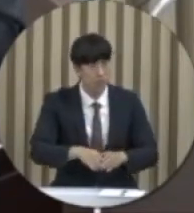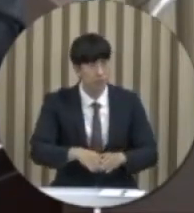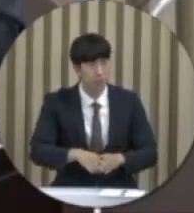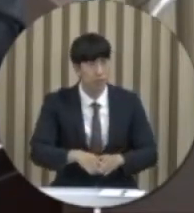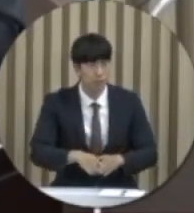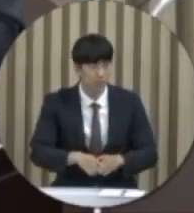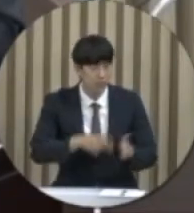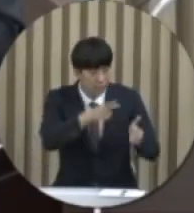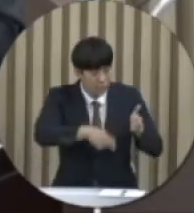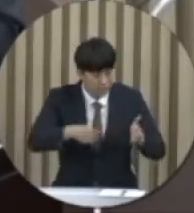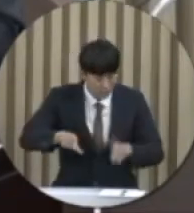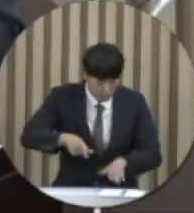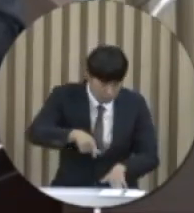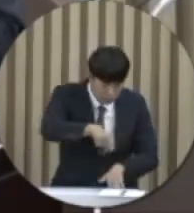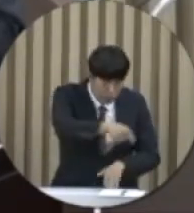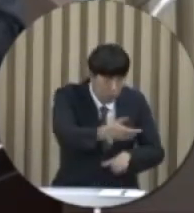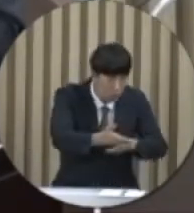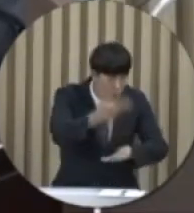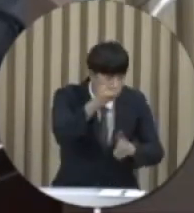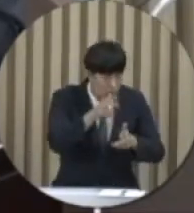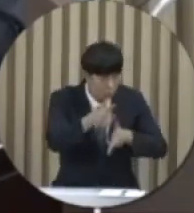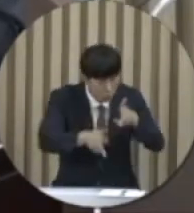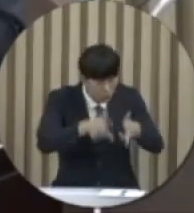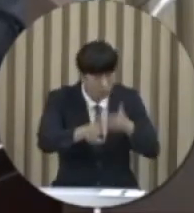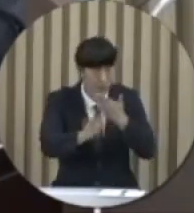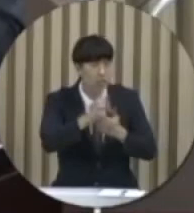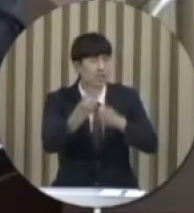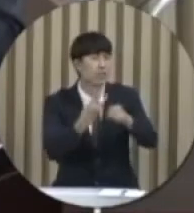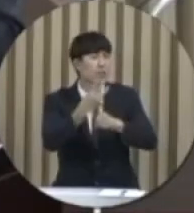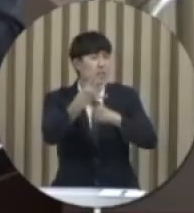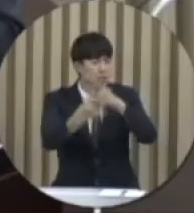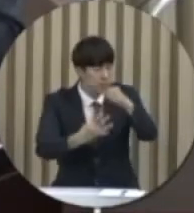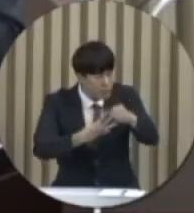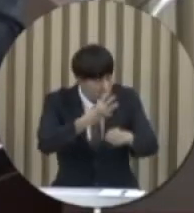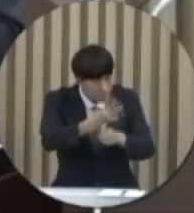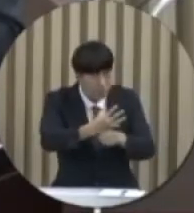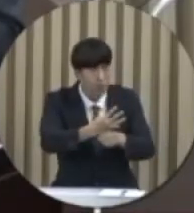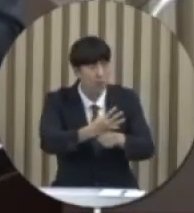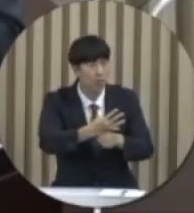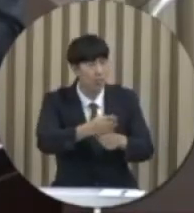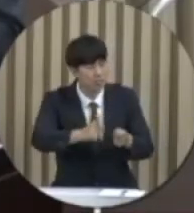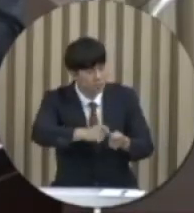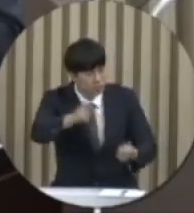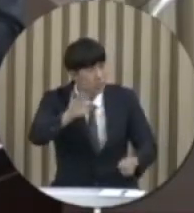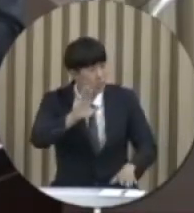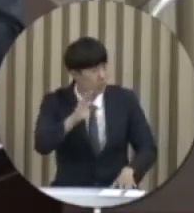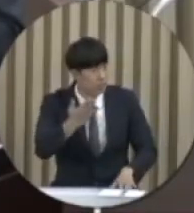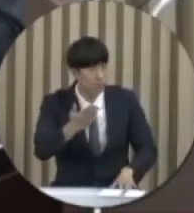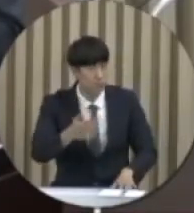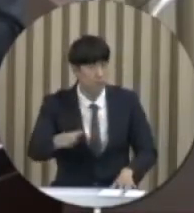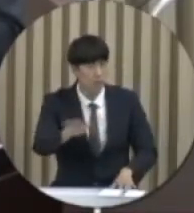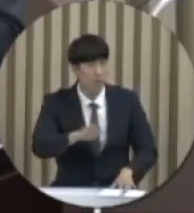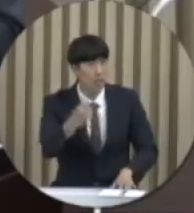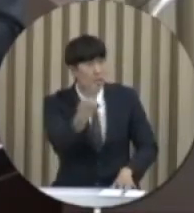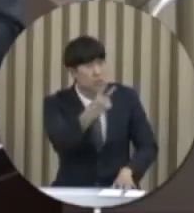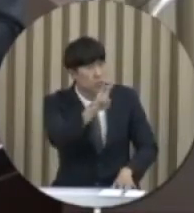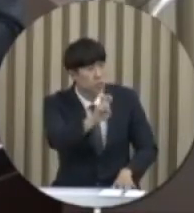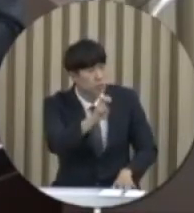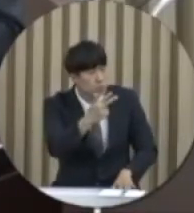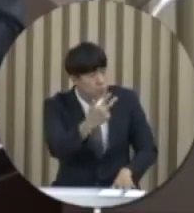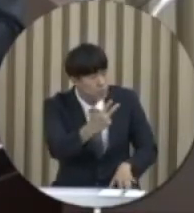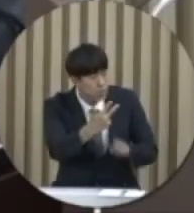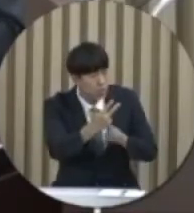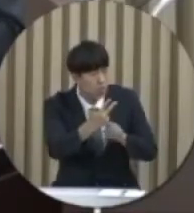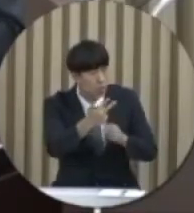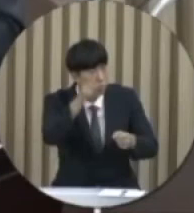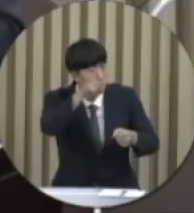4년 정도의 시간이 걸리는 건 대부분의 역의 공사 사례입니다. 그렇다면 우리는 앞으로 27년도에